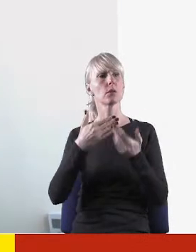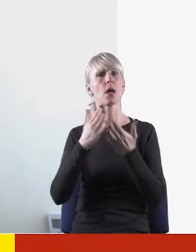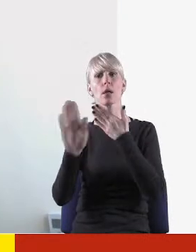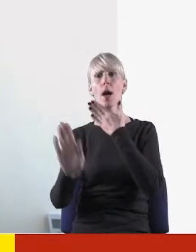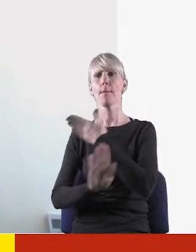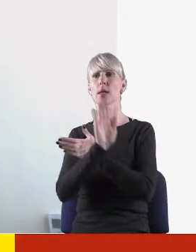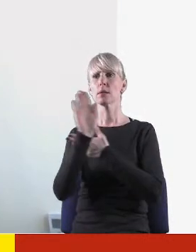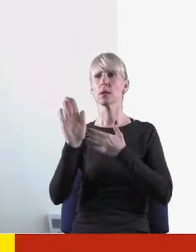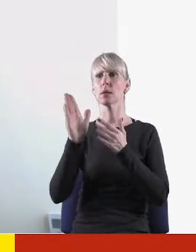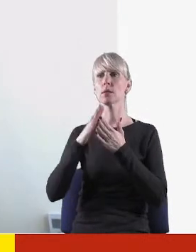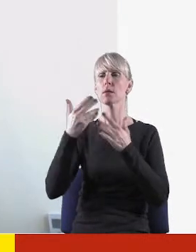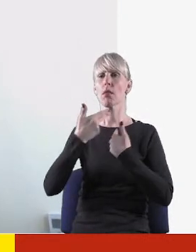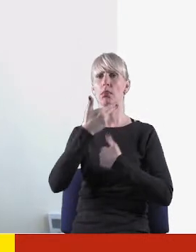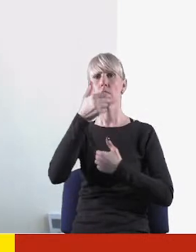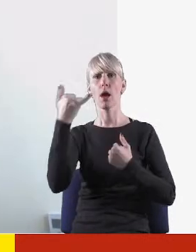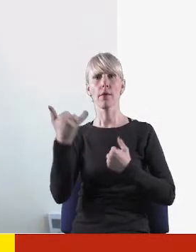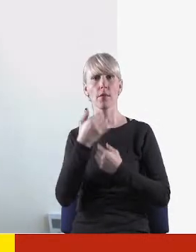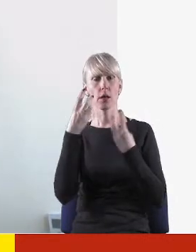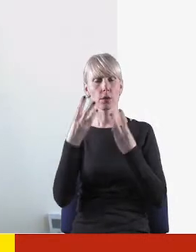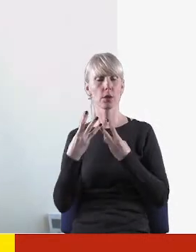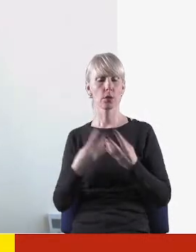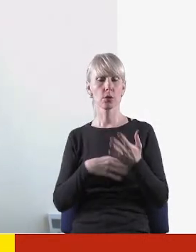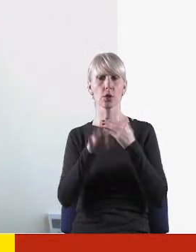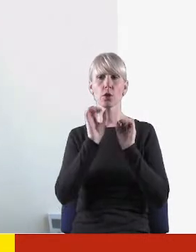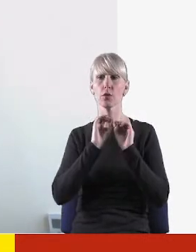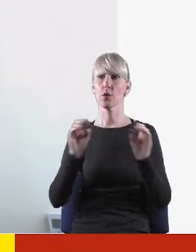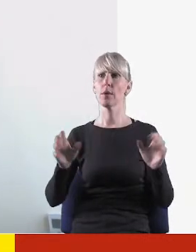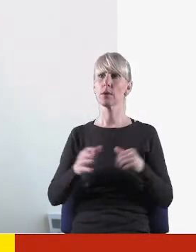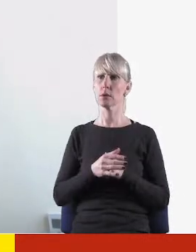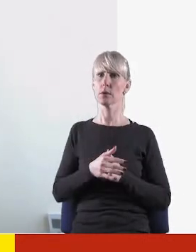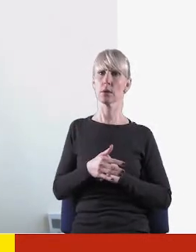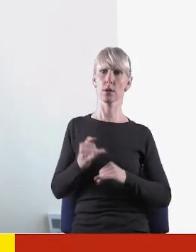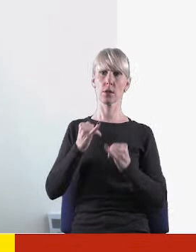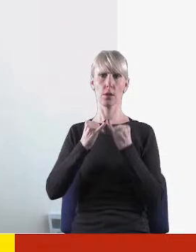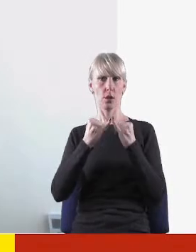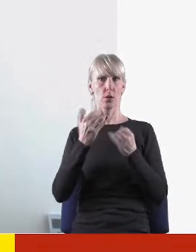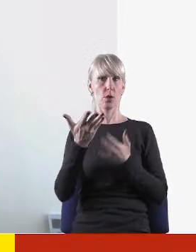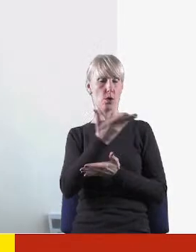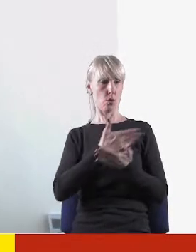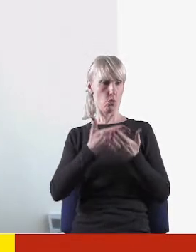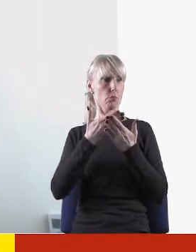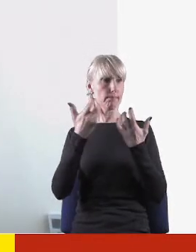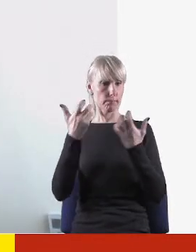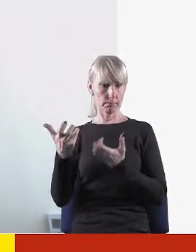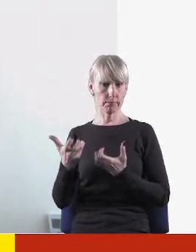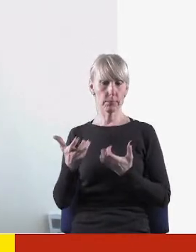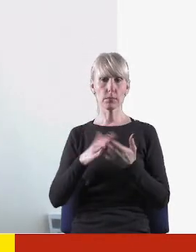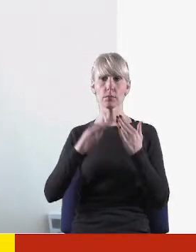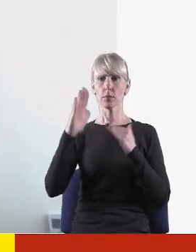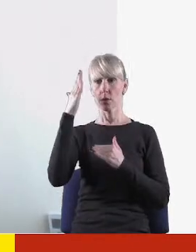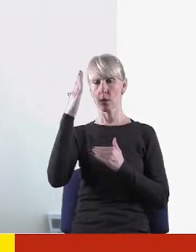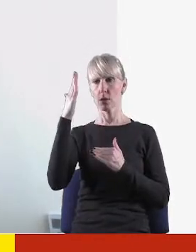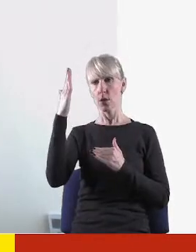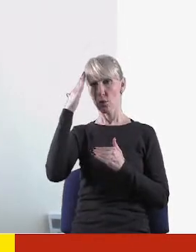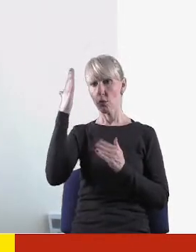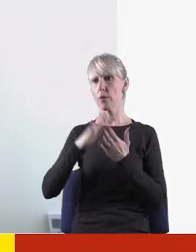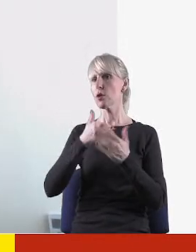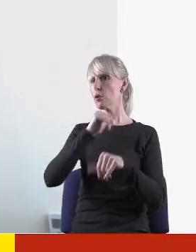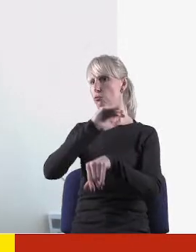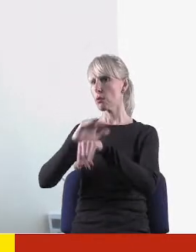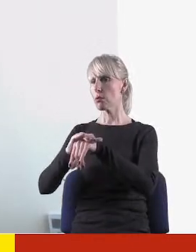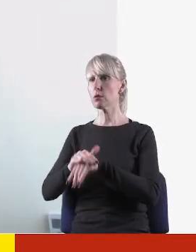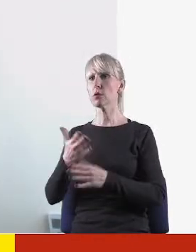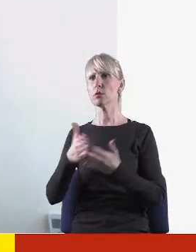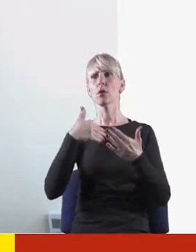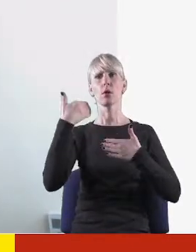prezentację najważniejszych informacji. Jeśli pani przewodnicząca i państwo radni się zgodzą, to ja chętnie